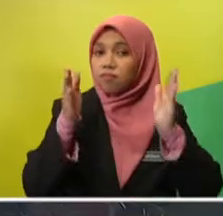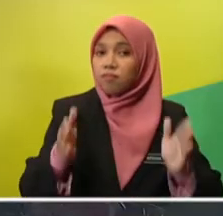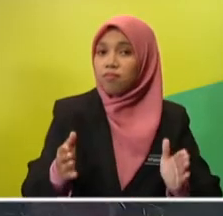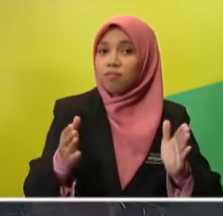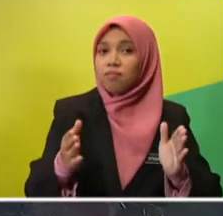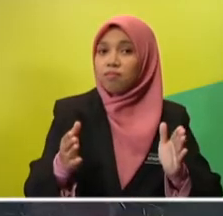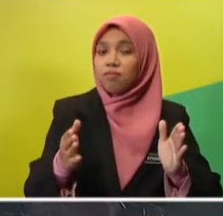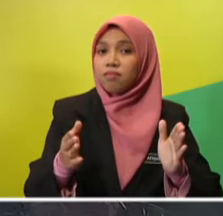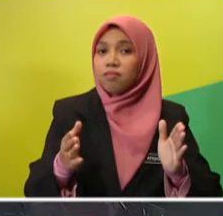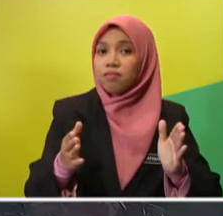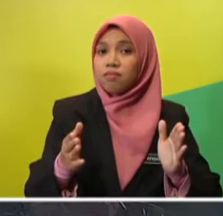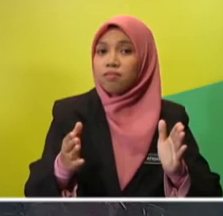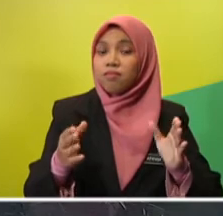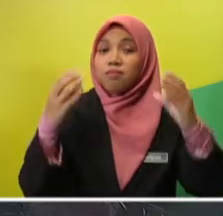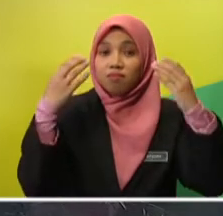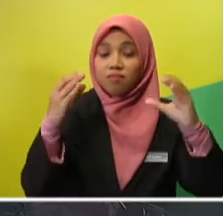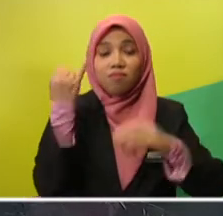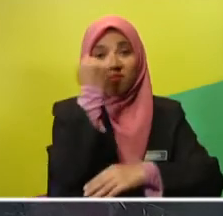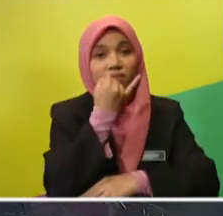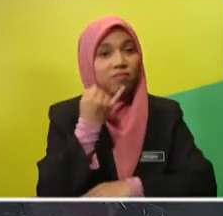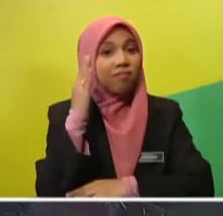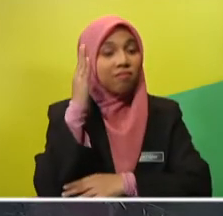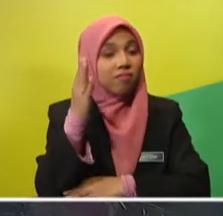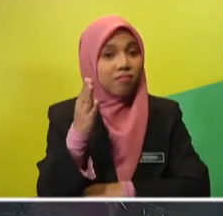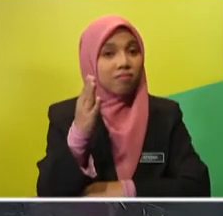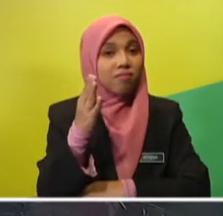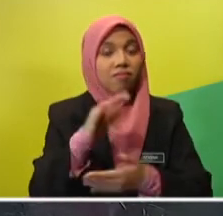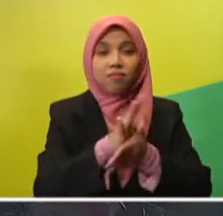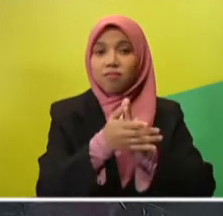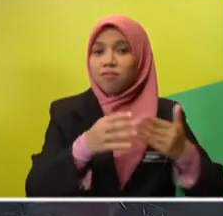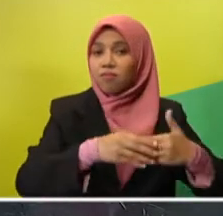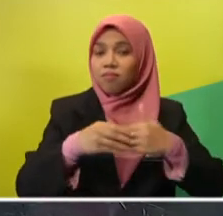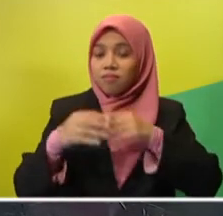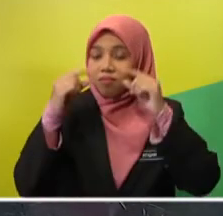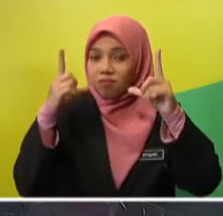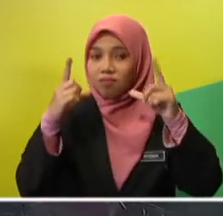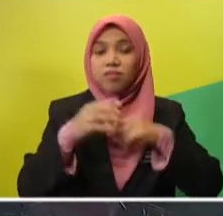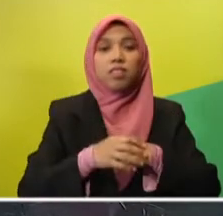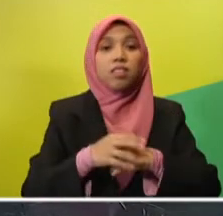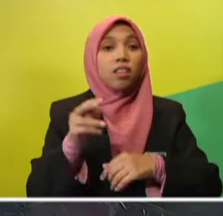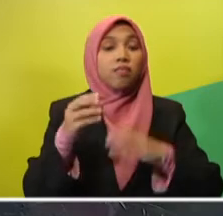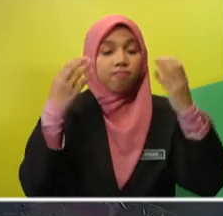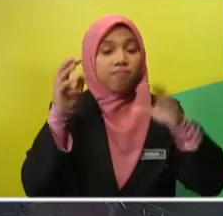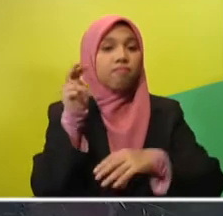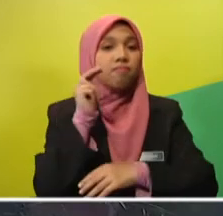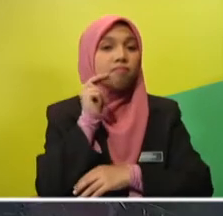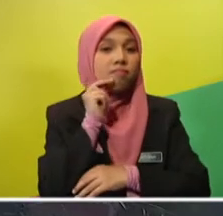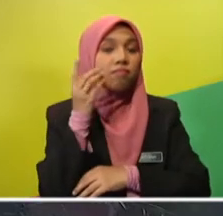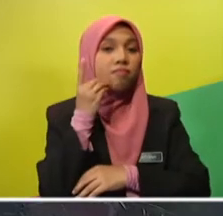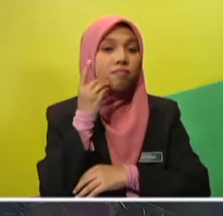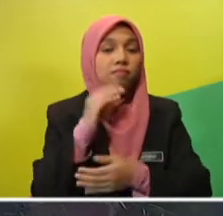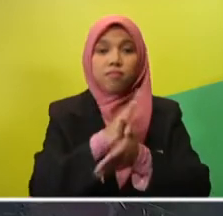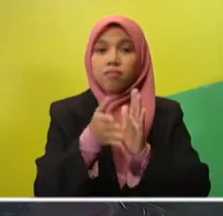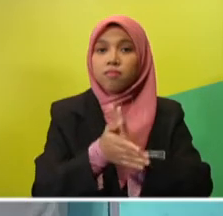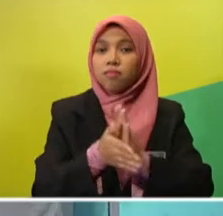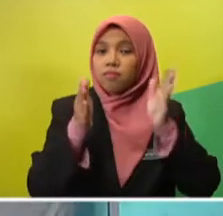jadi maaf. Cikgu Aini akan jadi pemandu celik dan Cikgu Nadia pula akan menjadi klien. Baik. Okey,